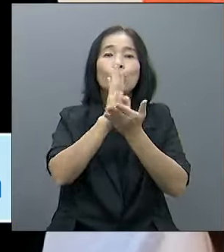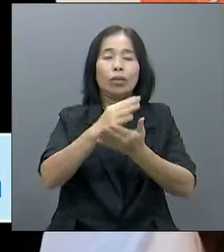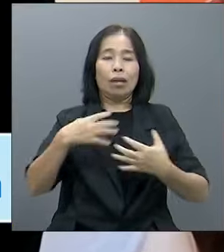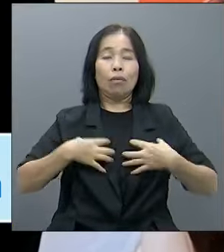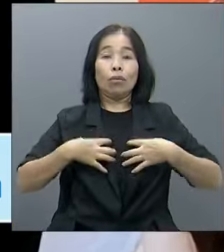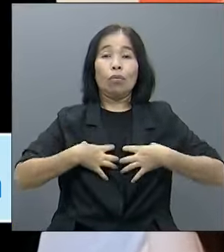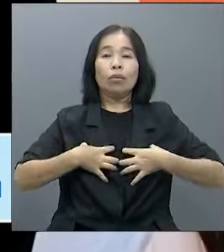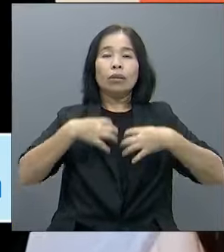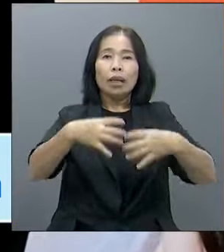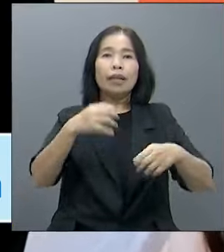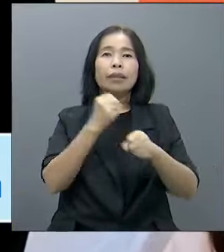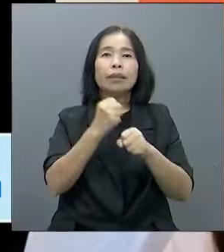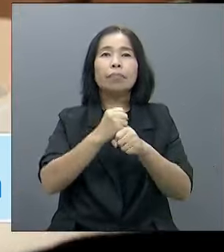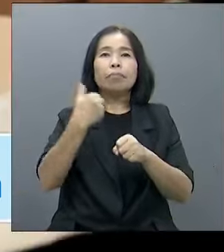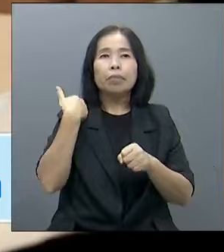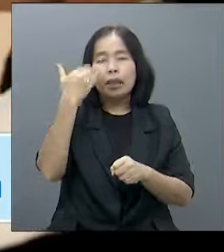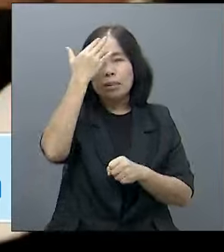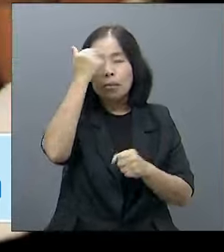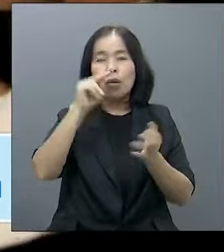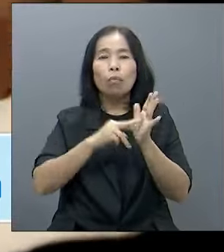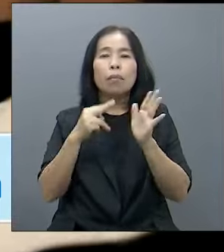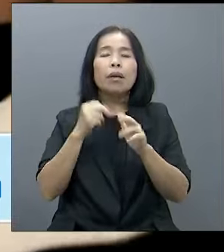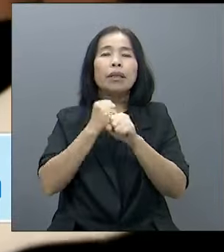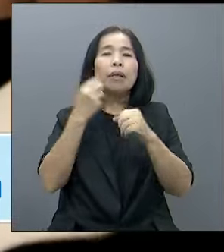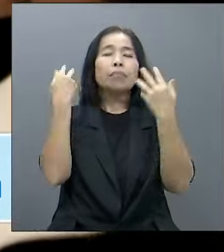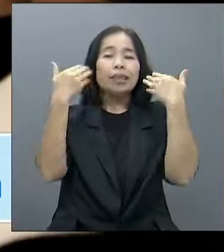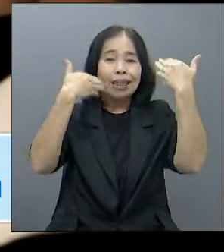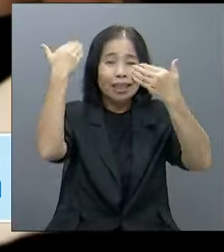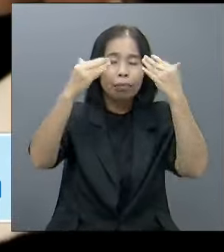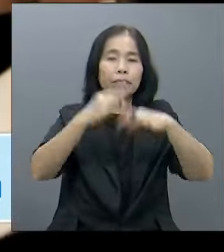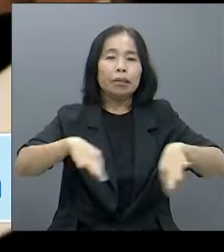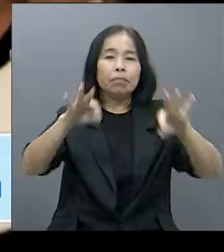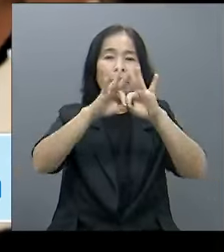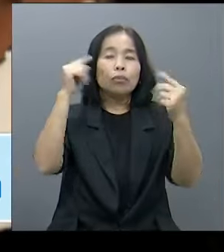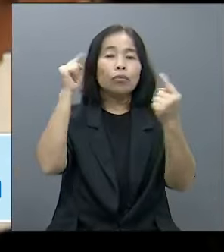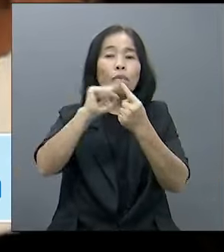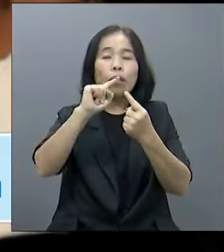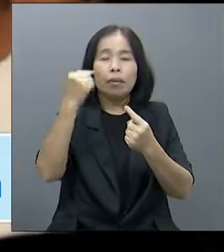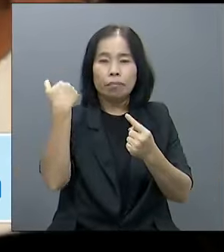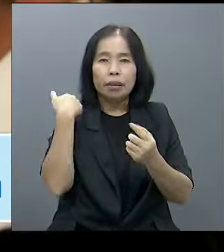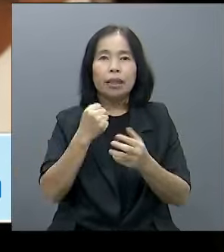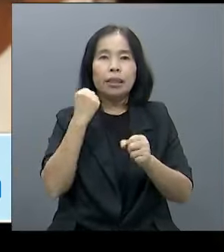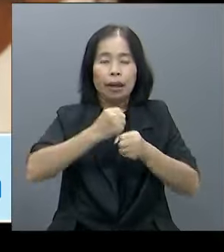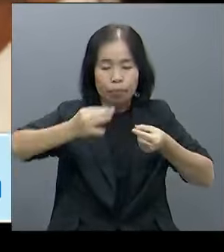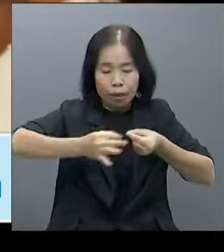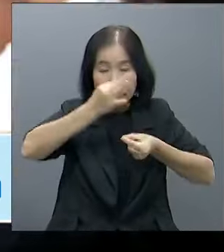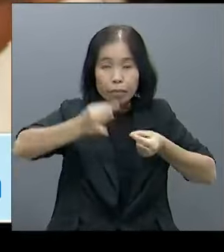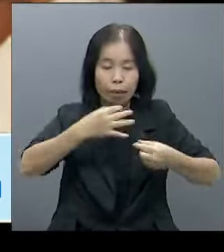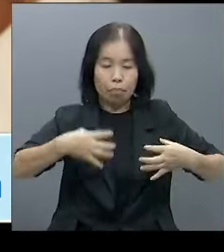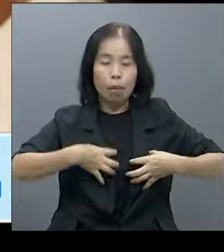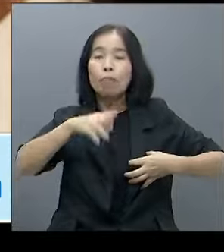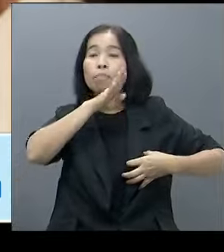ไปทำวิกให้กับผู้ป่วยด้วยแต่ว่าอีกหนึ่งกิจกรรมที่ค่อนข้างสำคัญเหมือนกันก็คือการเย็บเต้านมเทียมให้กับผู้ป่วยมะเร็งเต้านมนะคะ